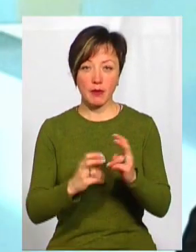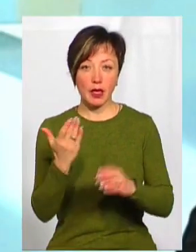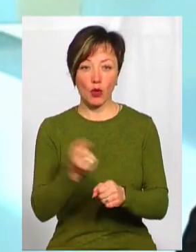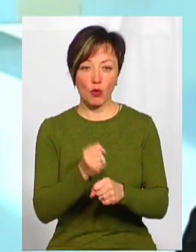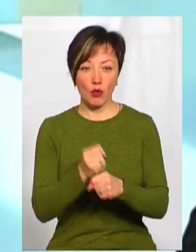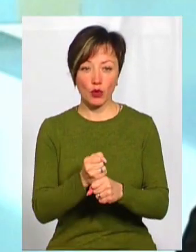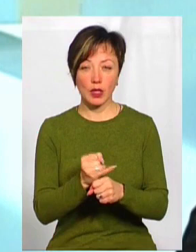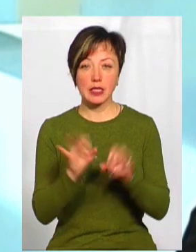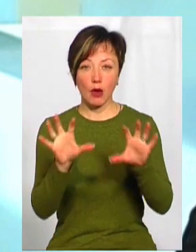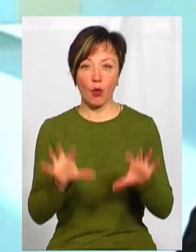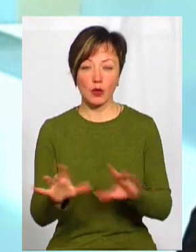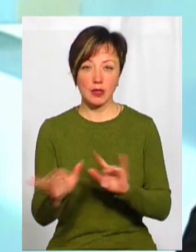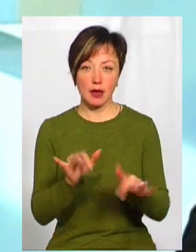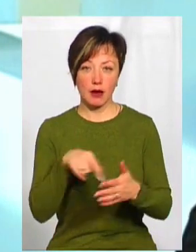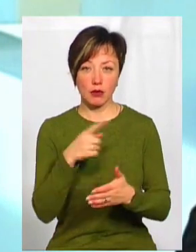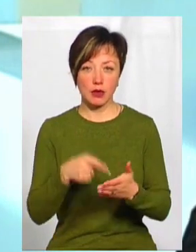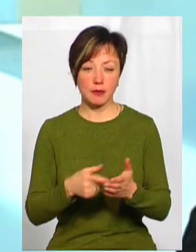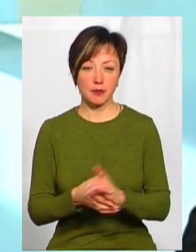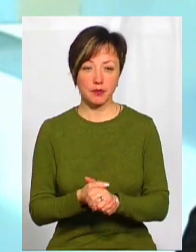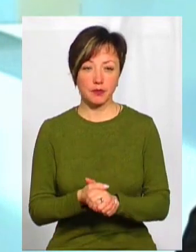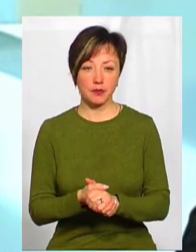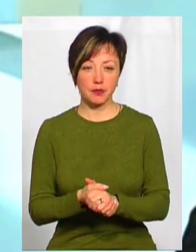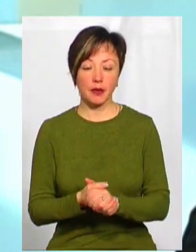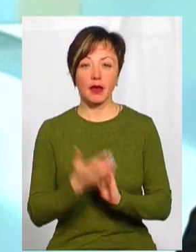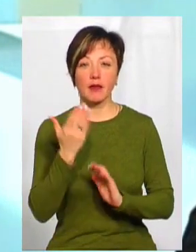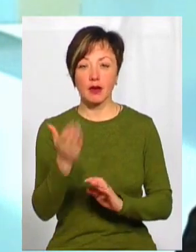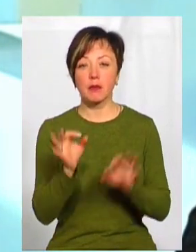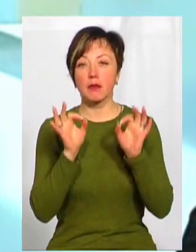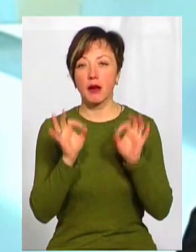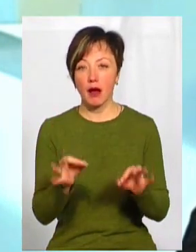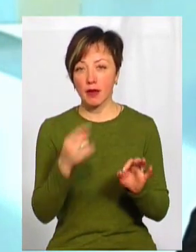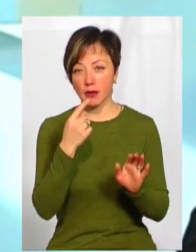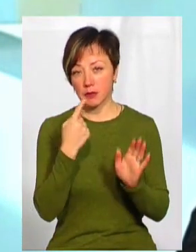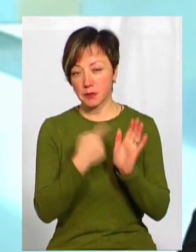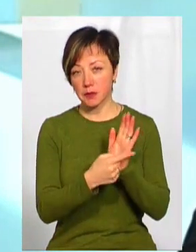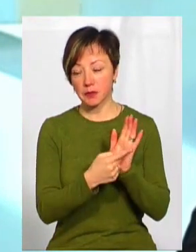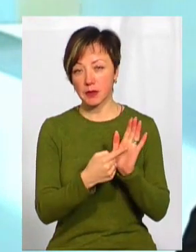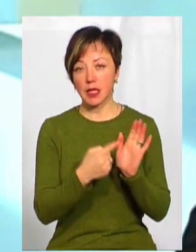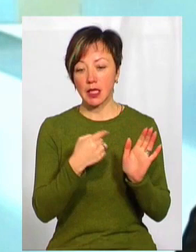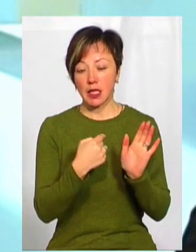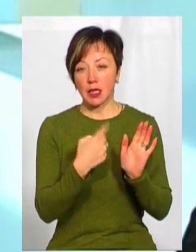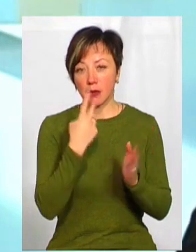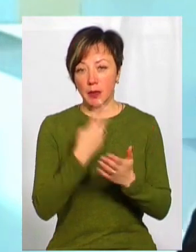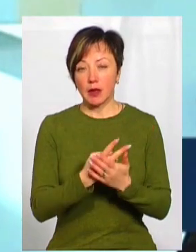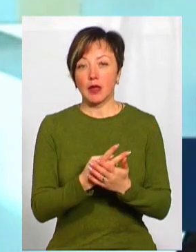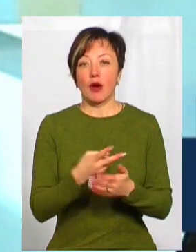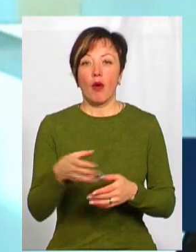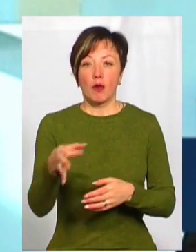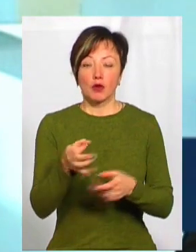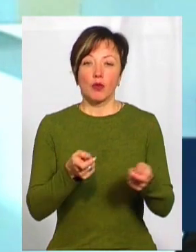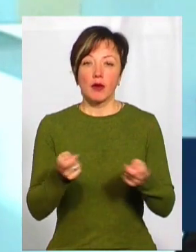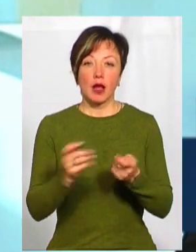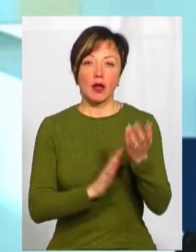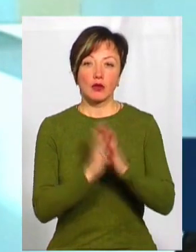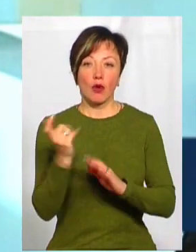їх роботу і законність їх діяльності? Ну, правильно, ви замітили, у обласному управлінні лісового та